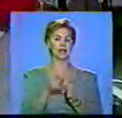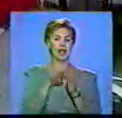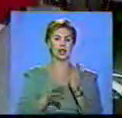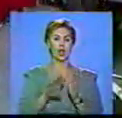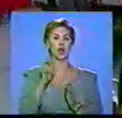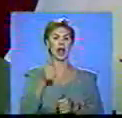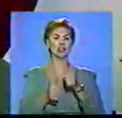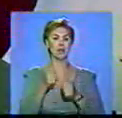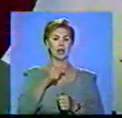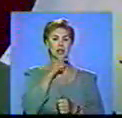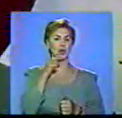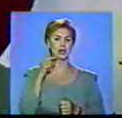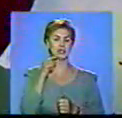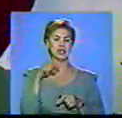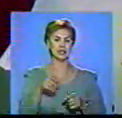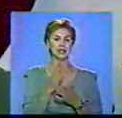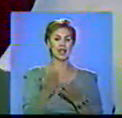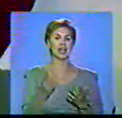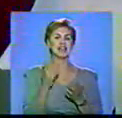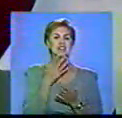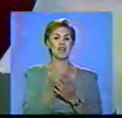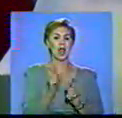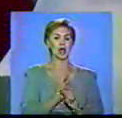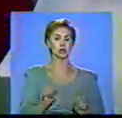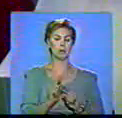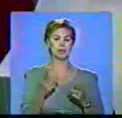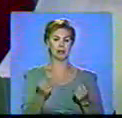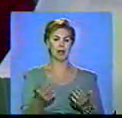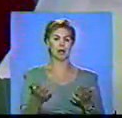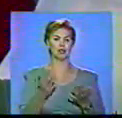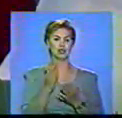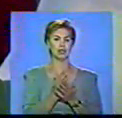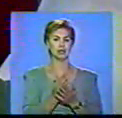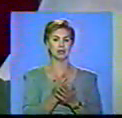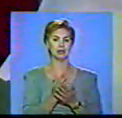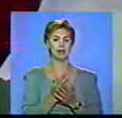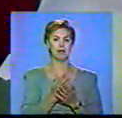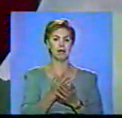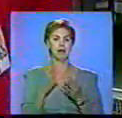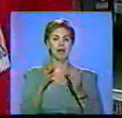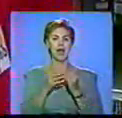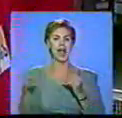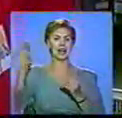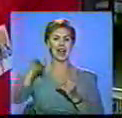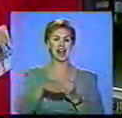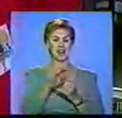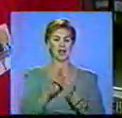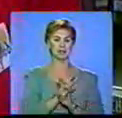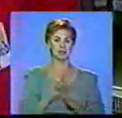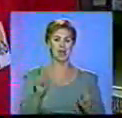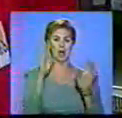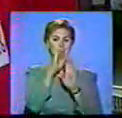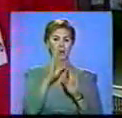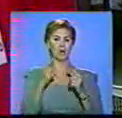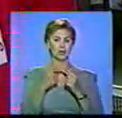чемпионата России. Здесь есть какие-то свои особенности? Есть, конечно. Какие? Ну, вот рельеф, в первую очередь, погодные условия, да, то есть